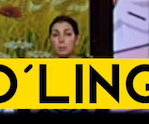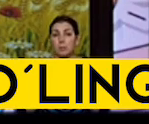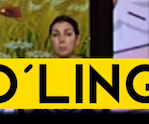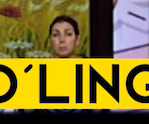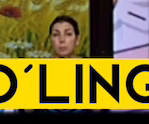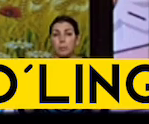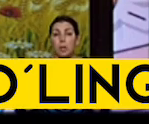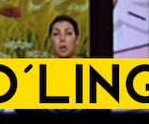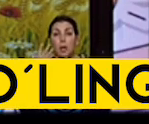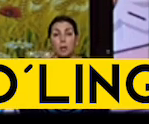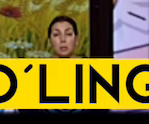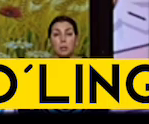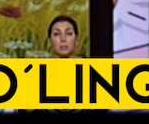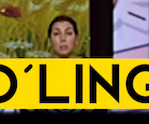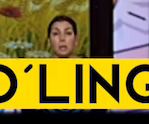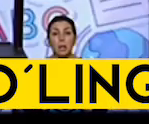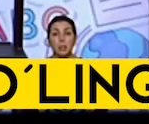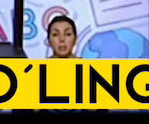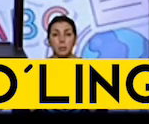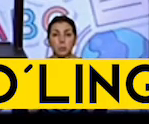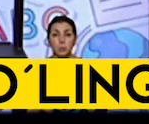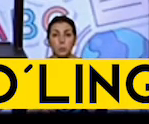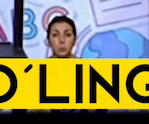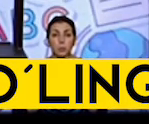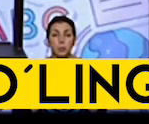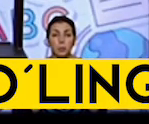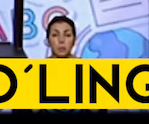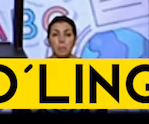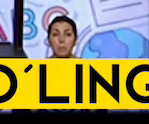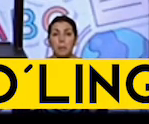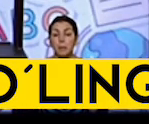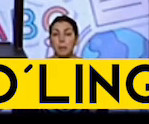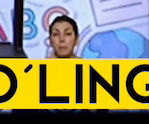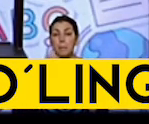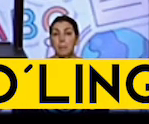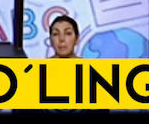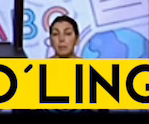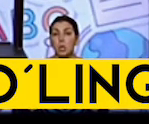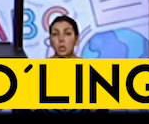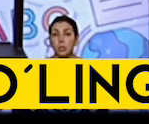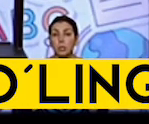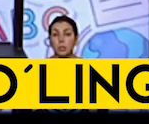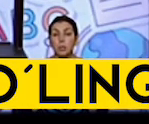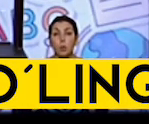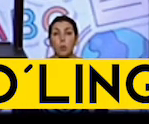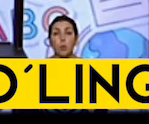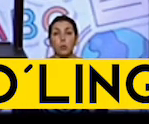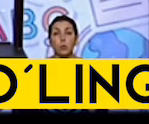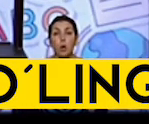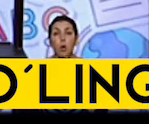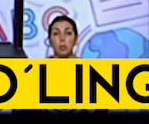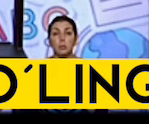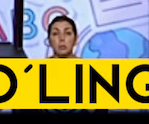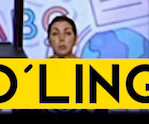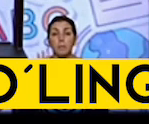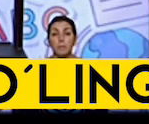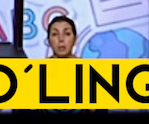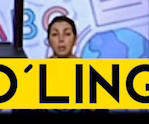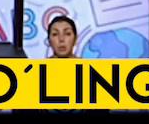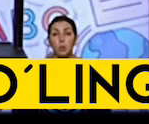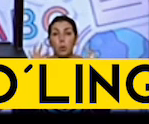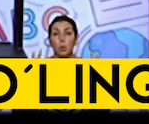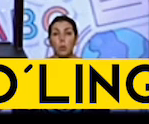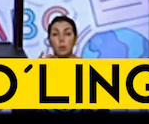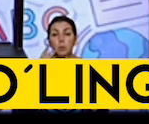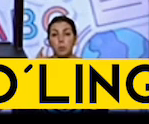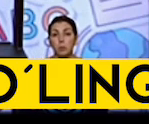ekan. Hosil yig'ilgandan so'ng. Demak, bolajonlar, biz bundan bilib oldikki, bug'doy hosili faqatgina kuzda